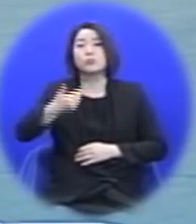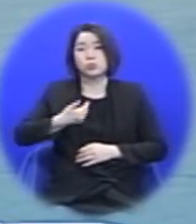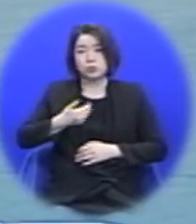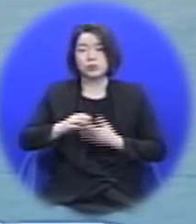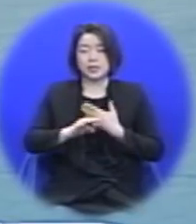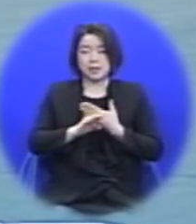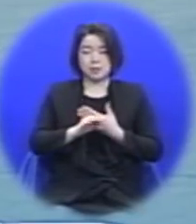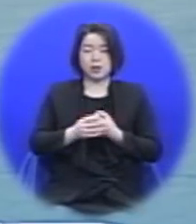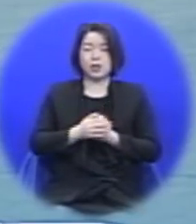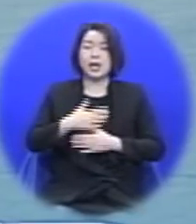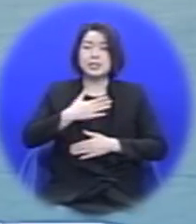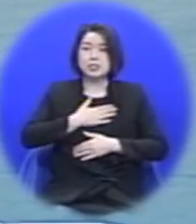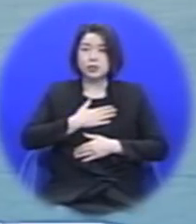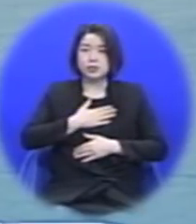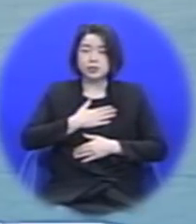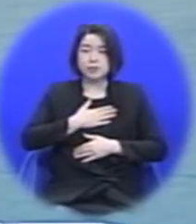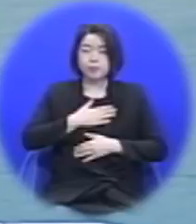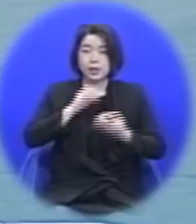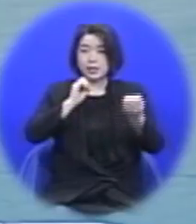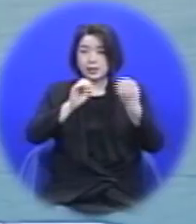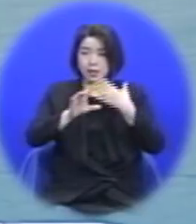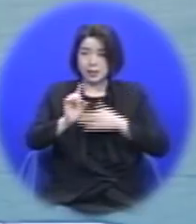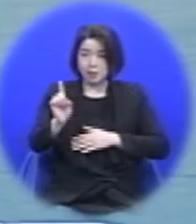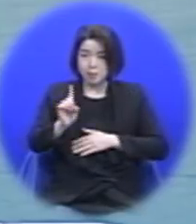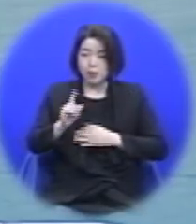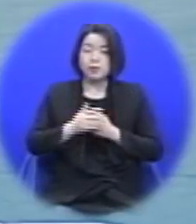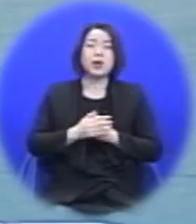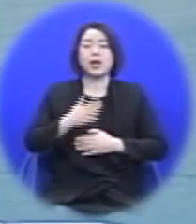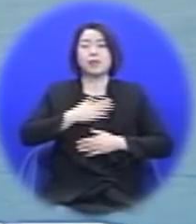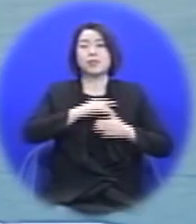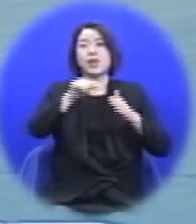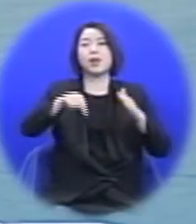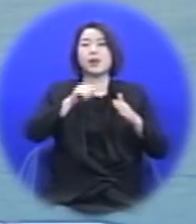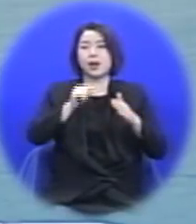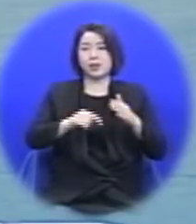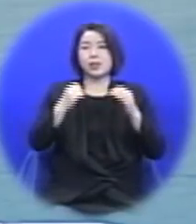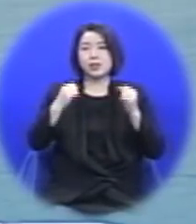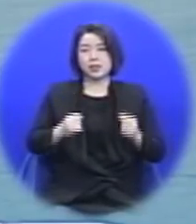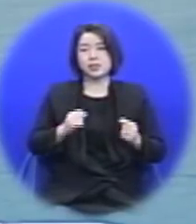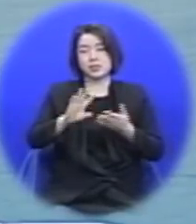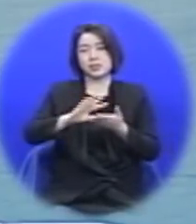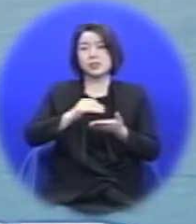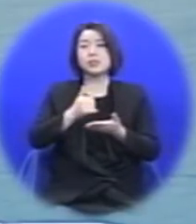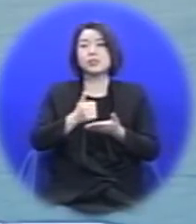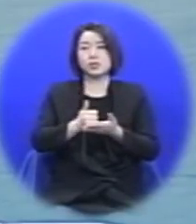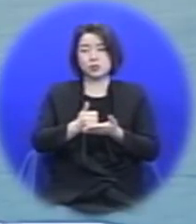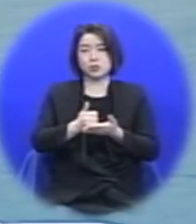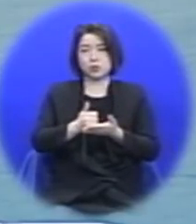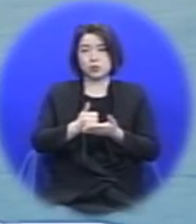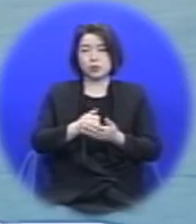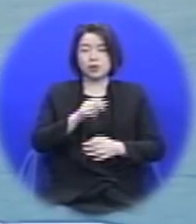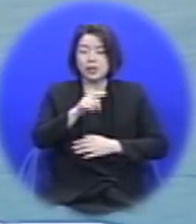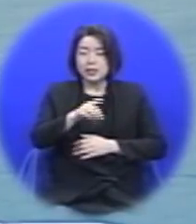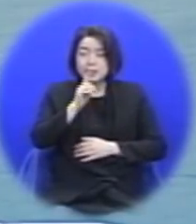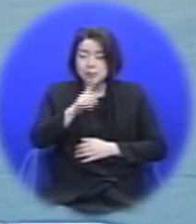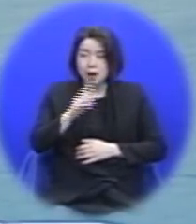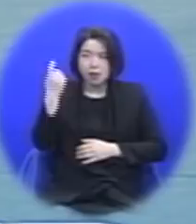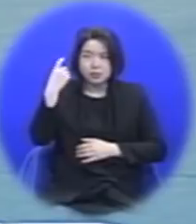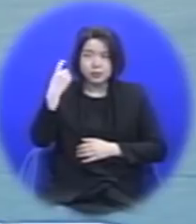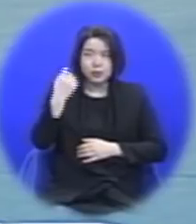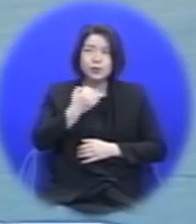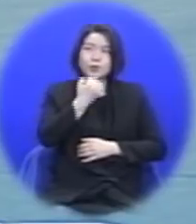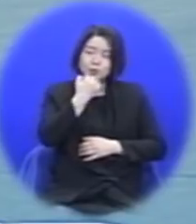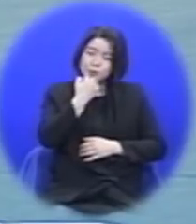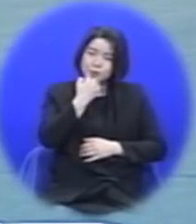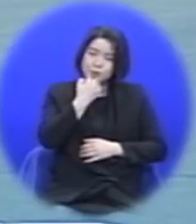물으면 저는 이렇게 대답할 겁니다. 내 안에 계신 그리스도입니다. 그 말을 듣고 참 웃기도